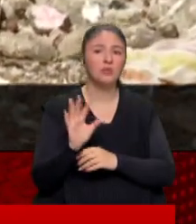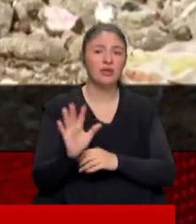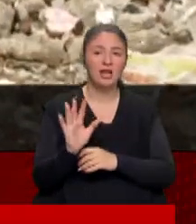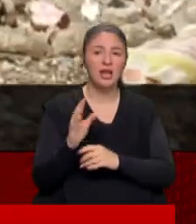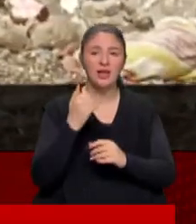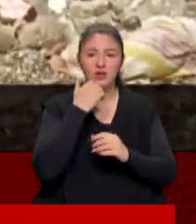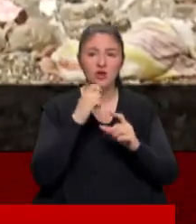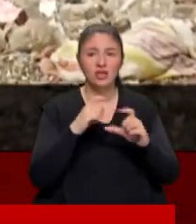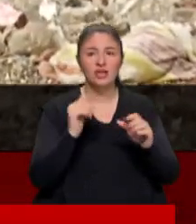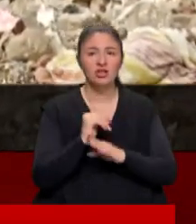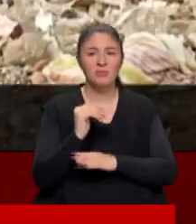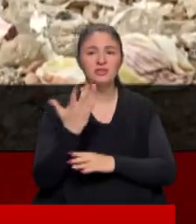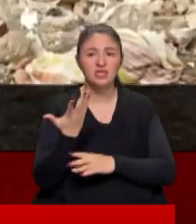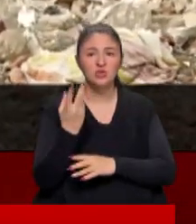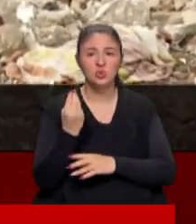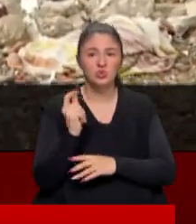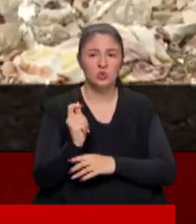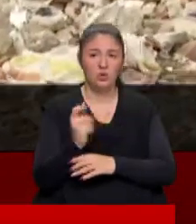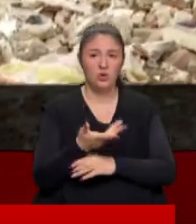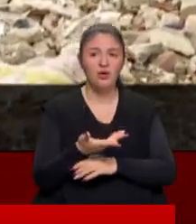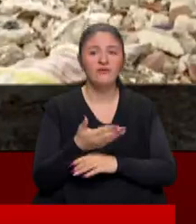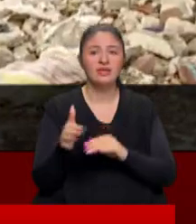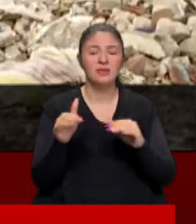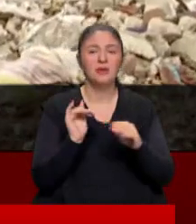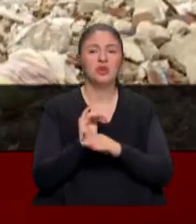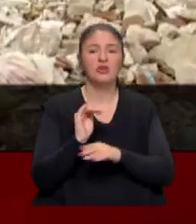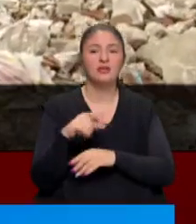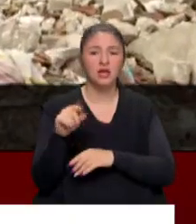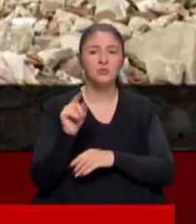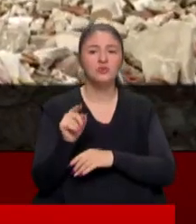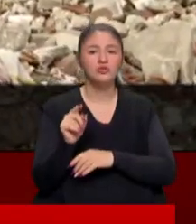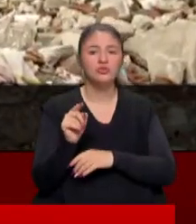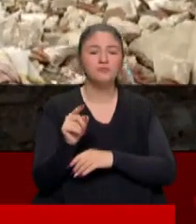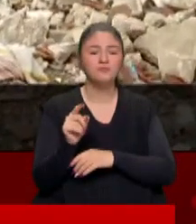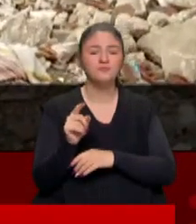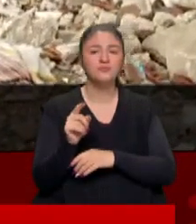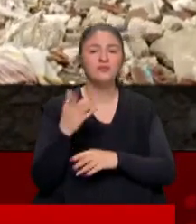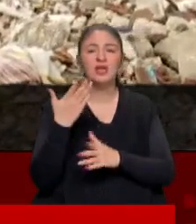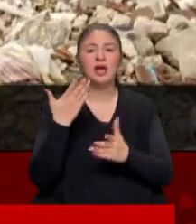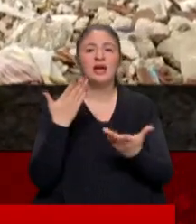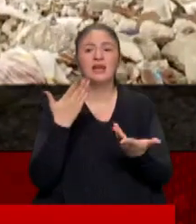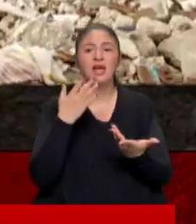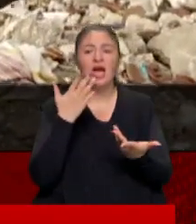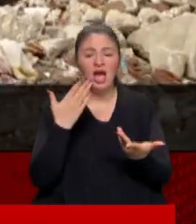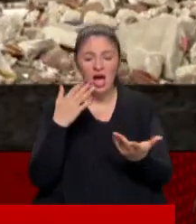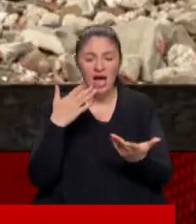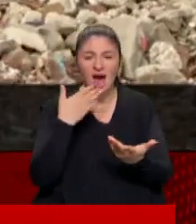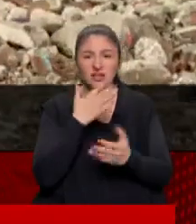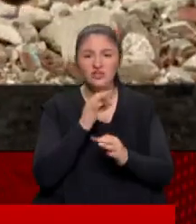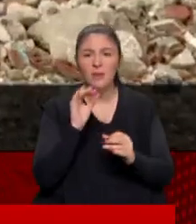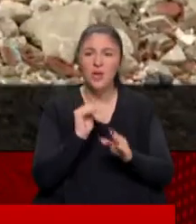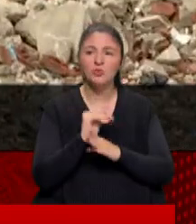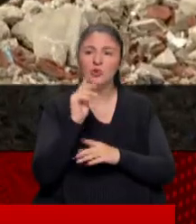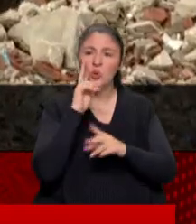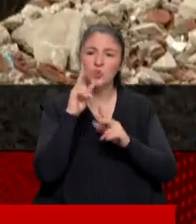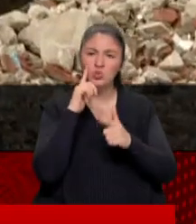olmuyor. Konteynerlarda yaşamak zaten oldukça güç ve depremzedeler bunun dezavantajını her gün yaşıyor. Her gün bu